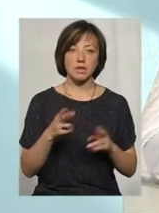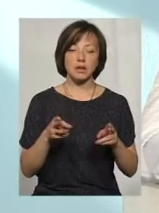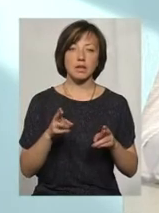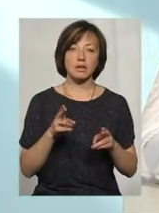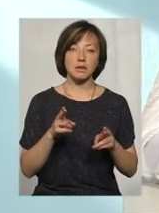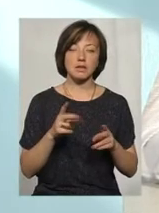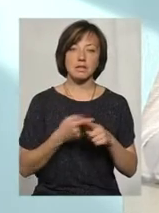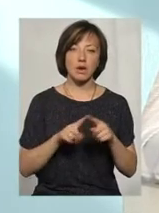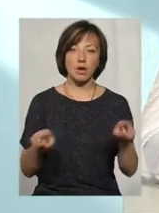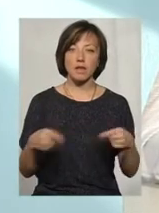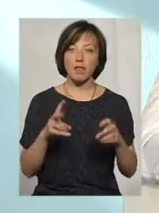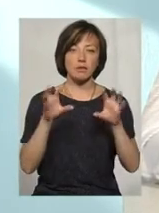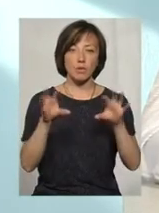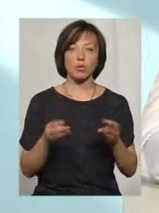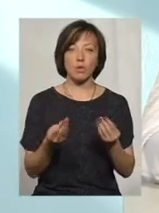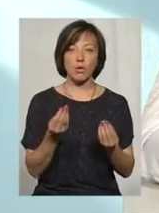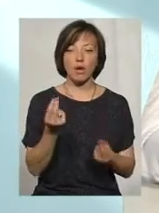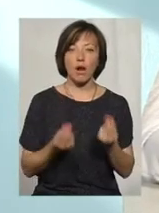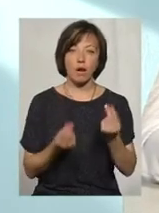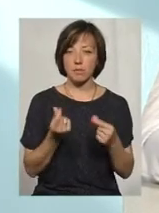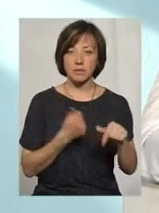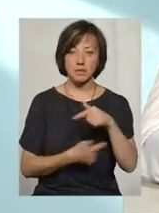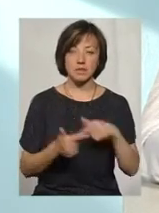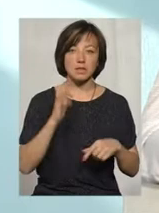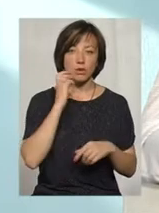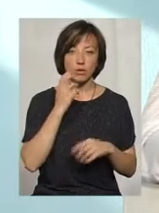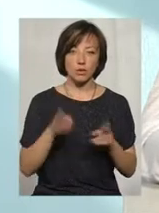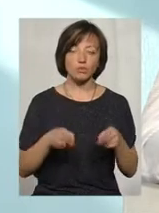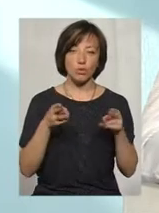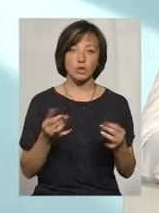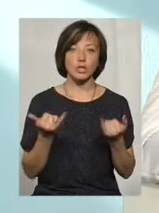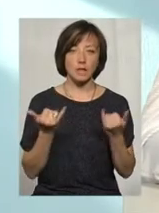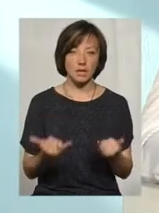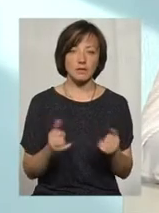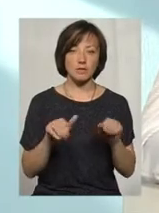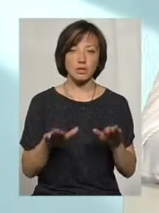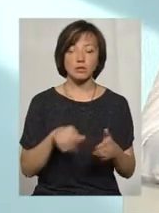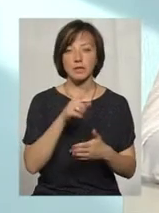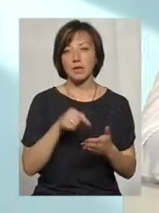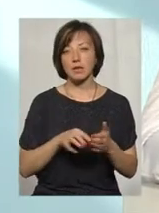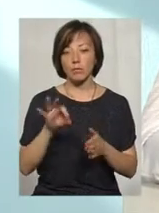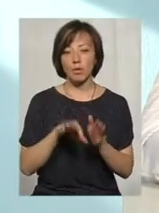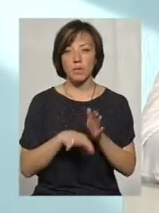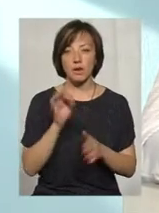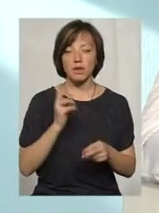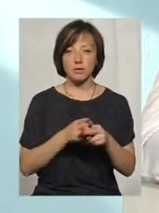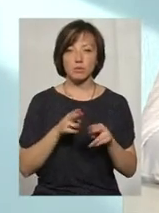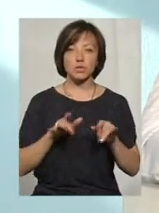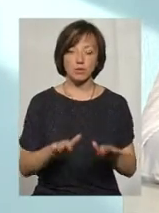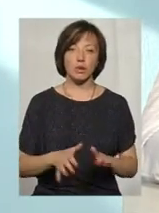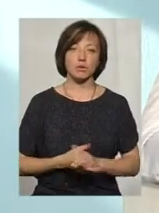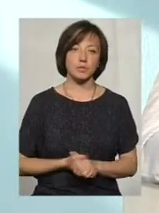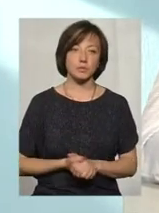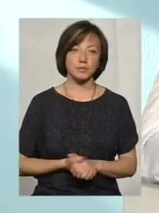України. Це організація незаконного грального бізнесу. Дуже серйозний злочин. Наразі вирішується питання щодо обрання відносно вказаних осіб